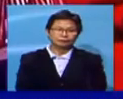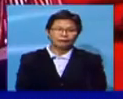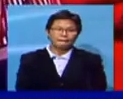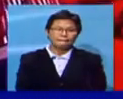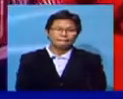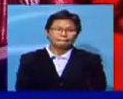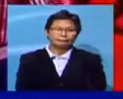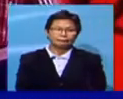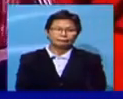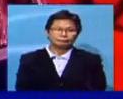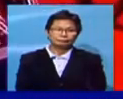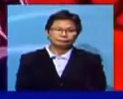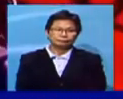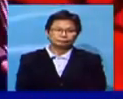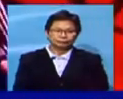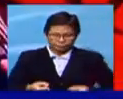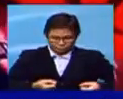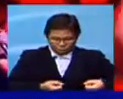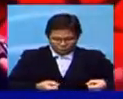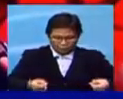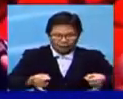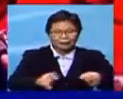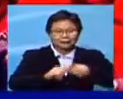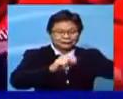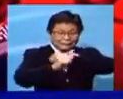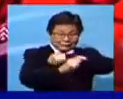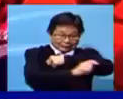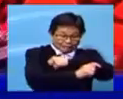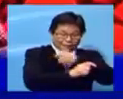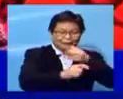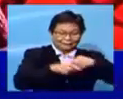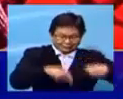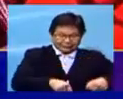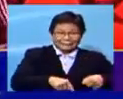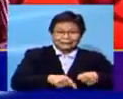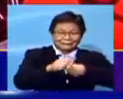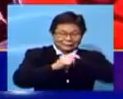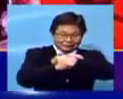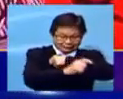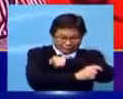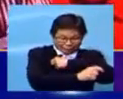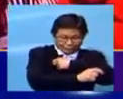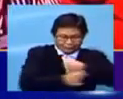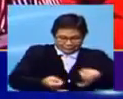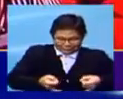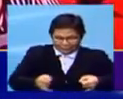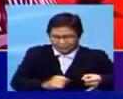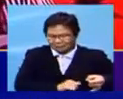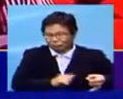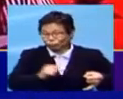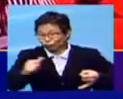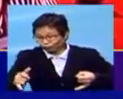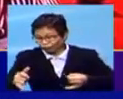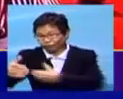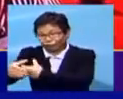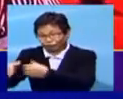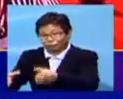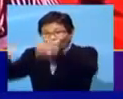itu Jalan Taman kepada Taman baru kepada kepada Apartment baru ni